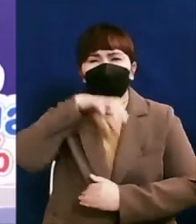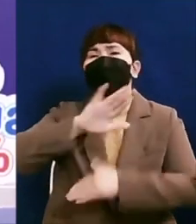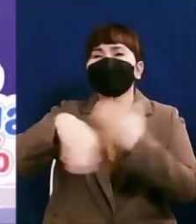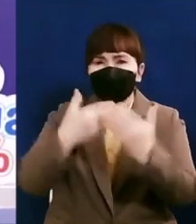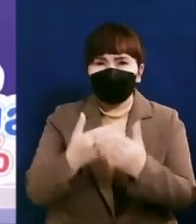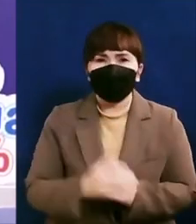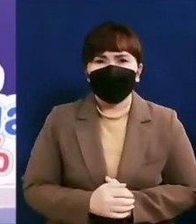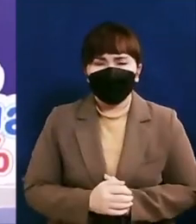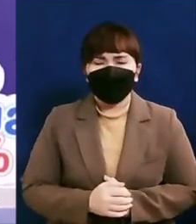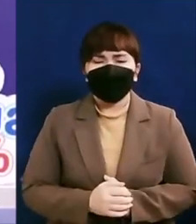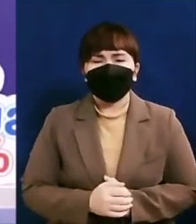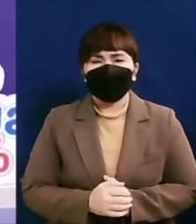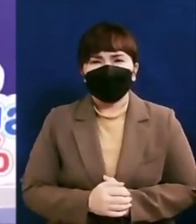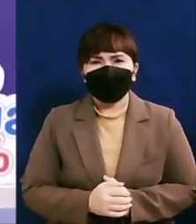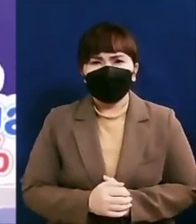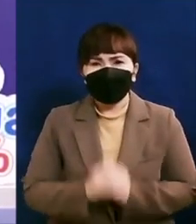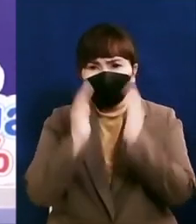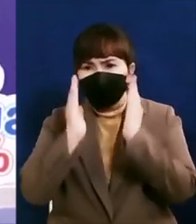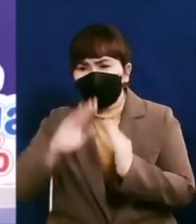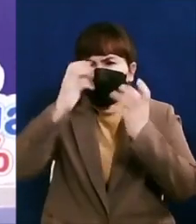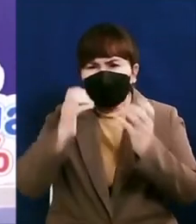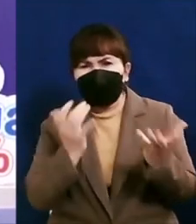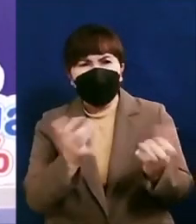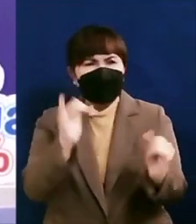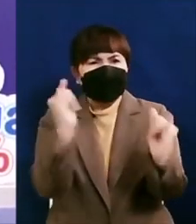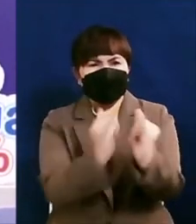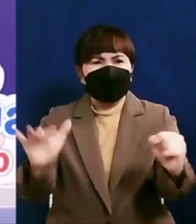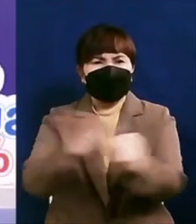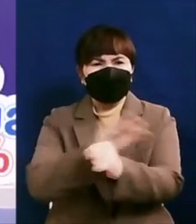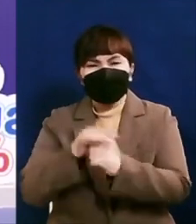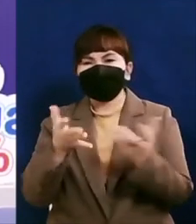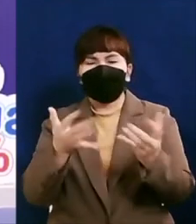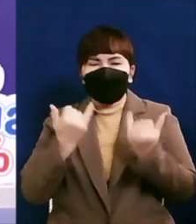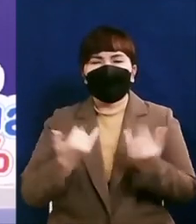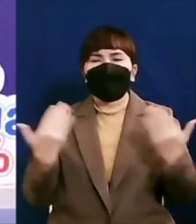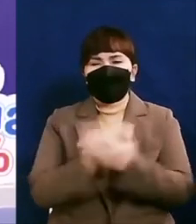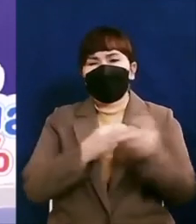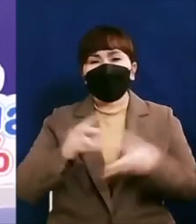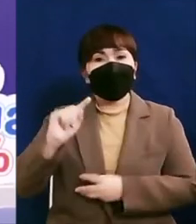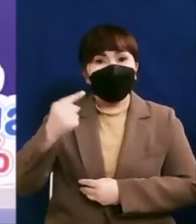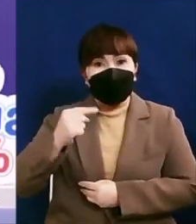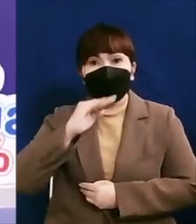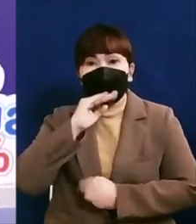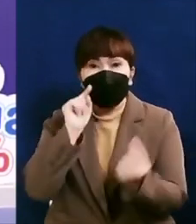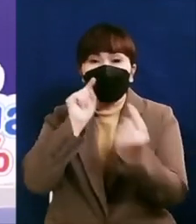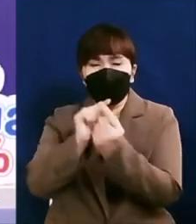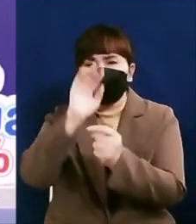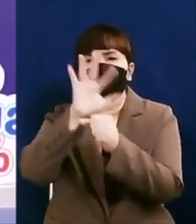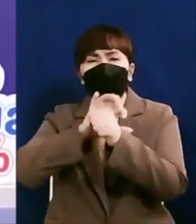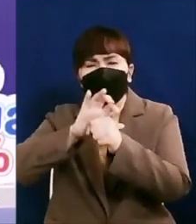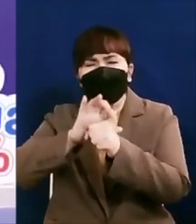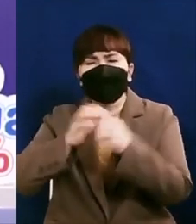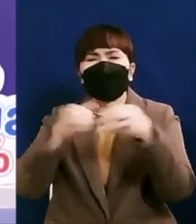งคนที่ควรจะนอนโรงพยาบาลกลับไม่ได้นอนนะฮะแล้ววันนี้เราก็แก้ไขโดยการใช้เจอแจกจบนะ